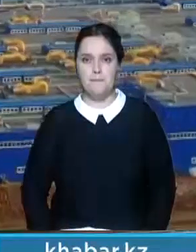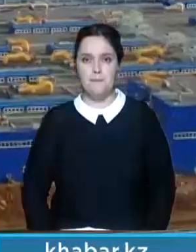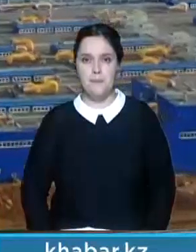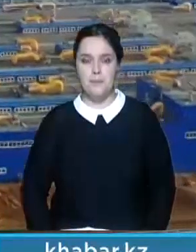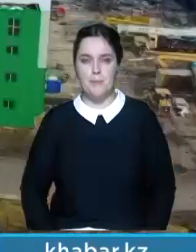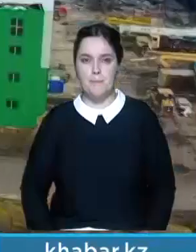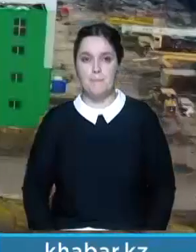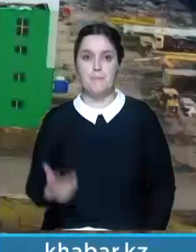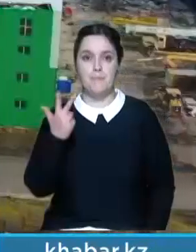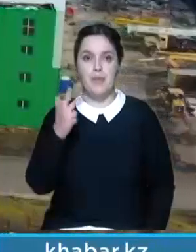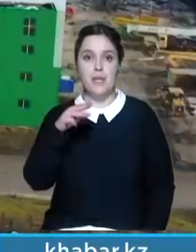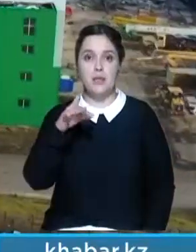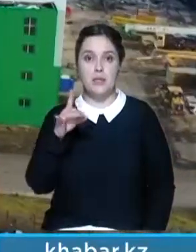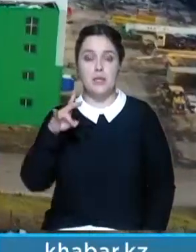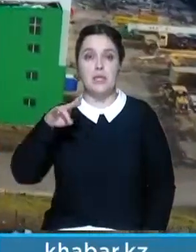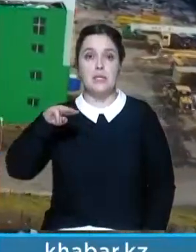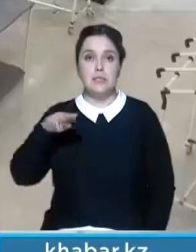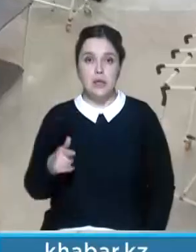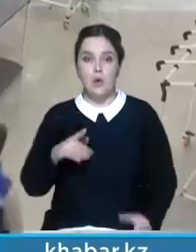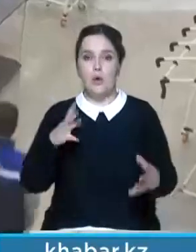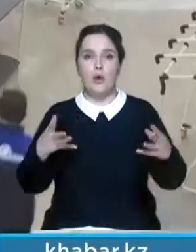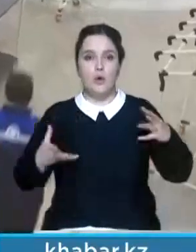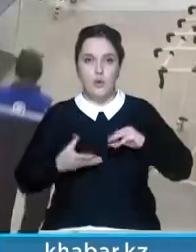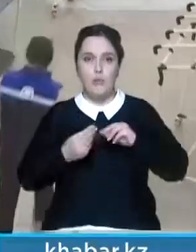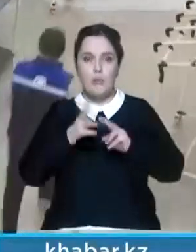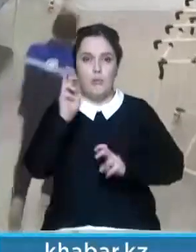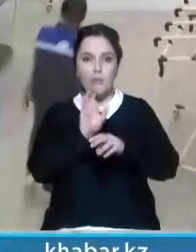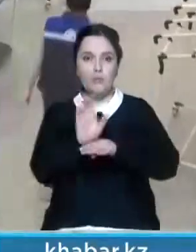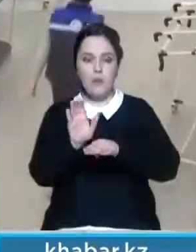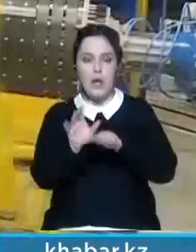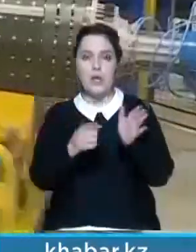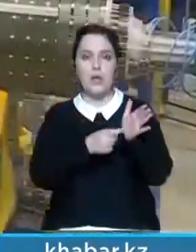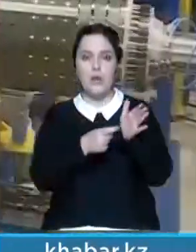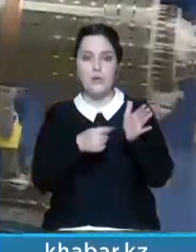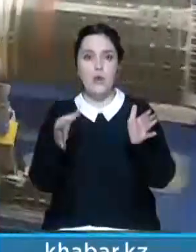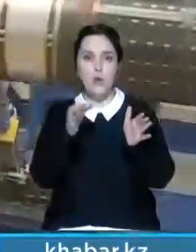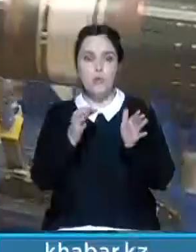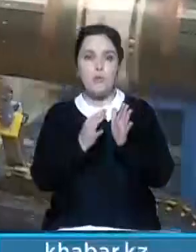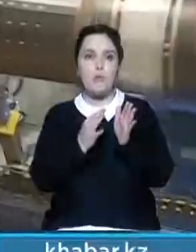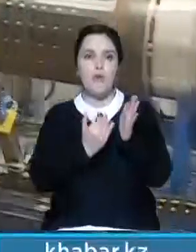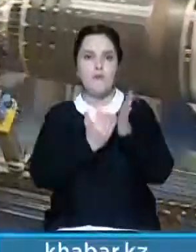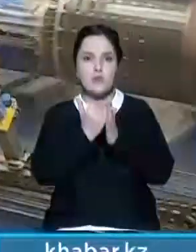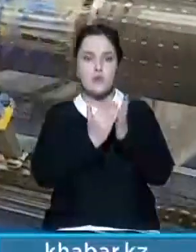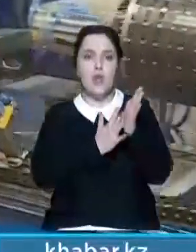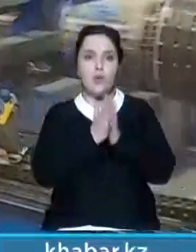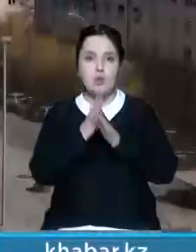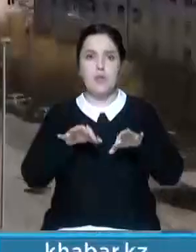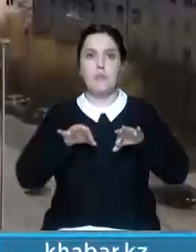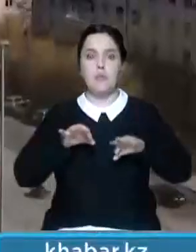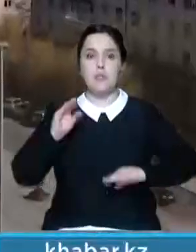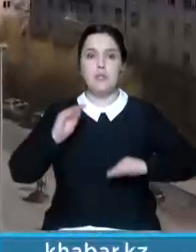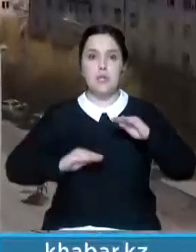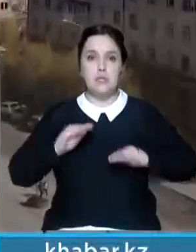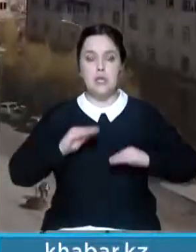К 3 триллионам тенге приблизился с начала года объем промышленности Карагандинской области. Наиболее высокий рост наблюдается в машиностроении,